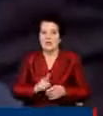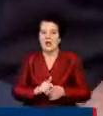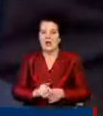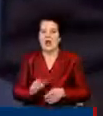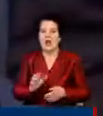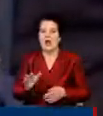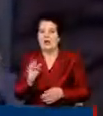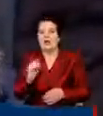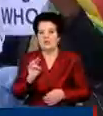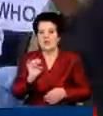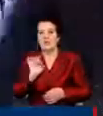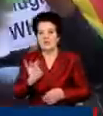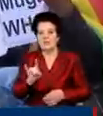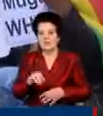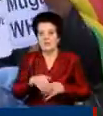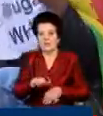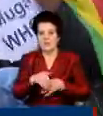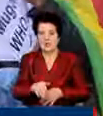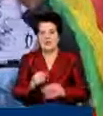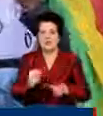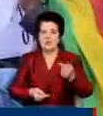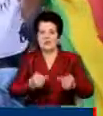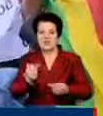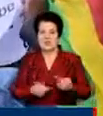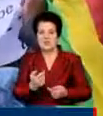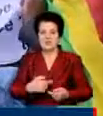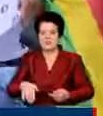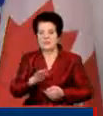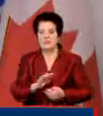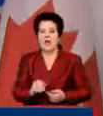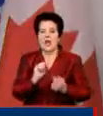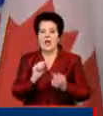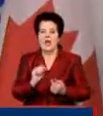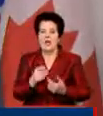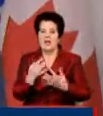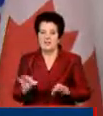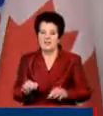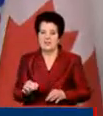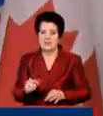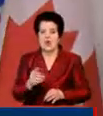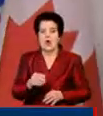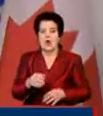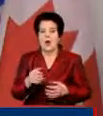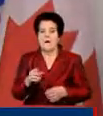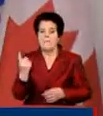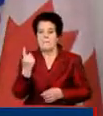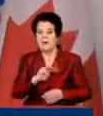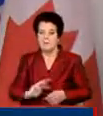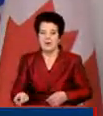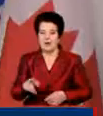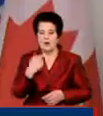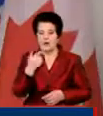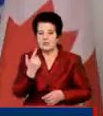a generat aproape imediat acțiuni de protest și a atras critici din partea multor lideri internaționali. Premierul canadian a spus că la aflarea